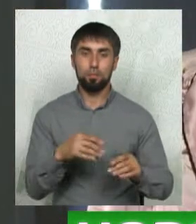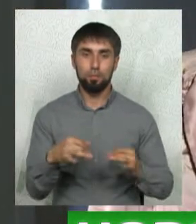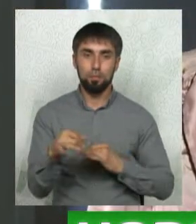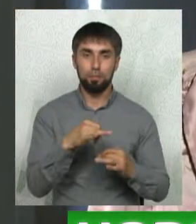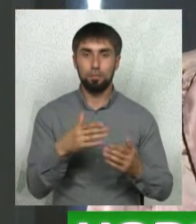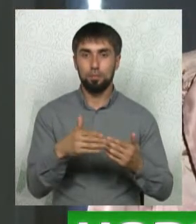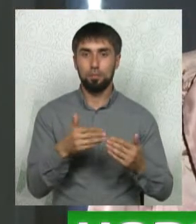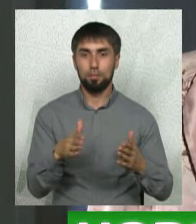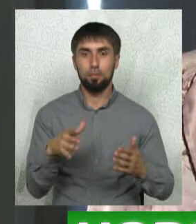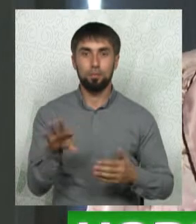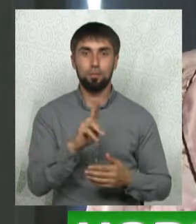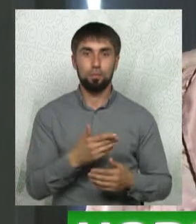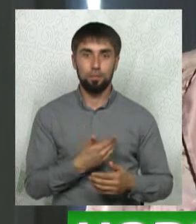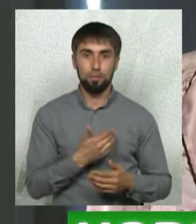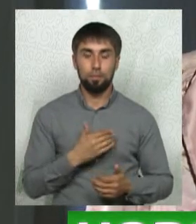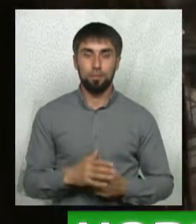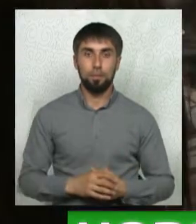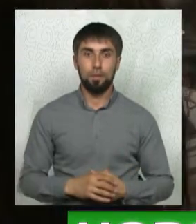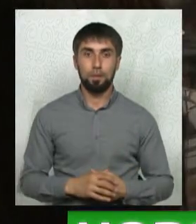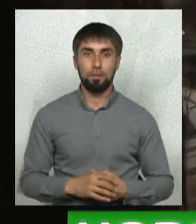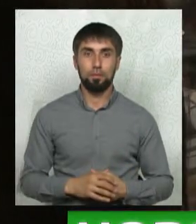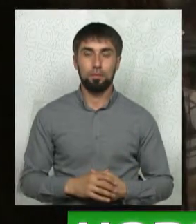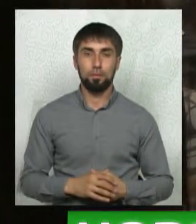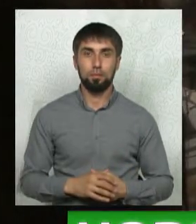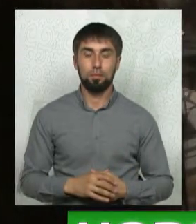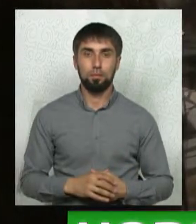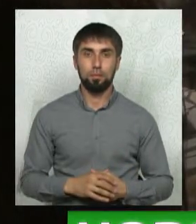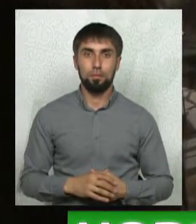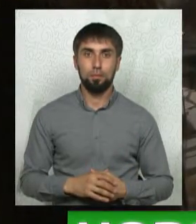Двери открыты для всех желающих. Хава Газикова, Магомед Дидигов, Новости 24.